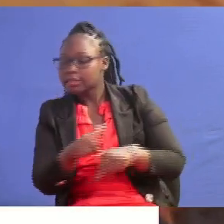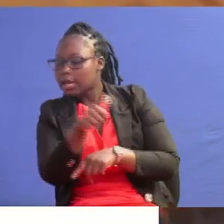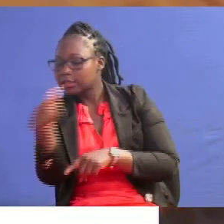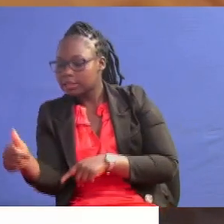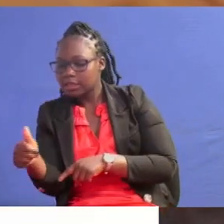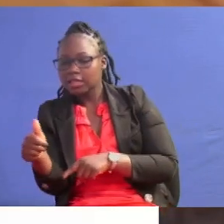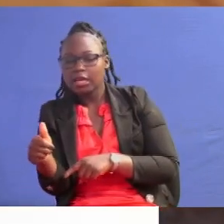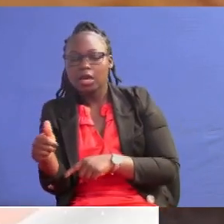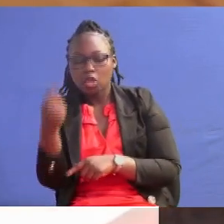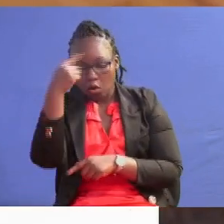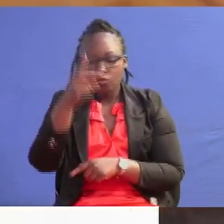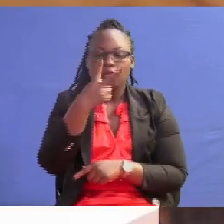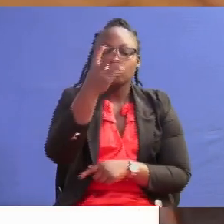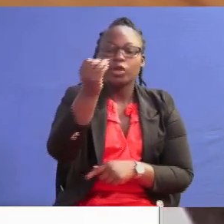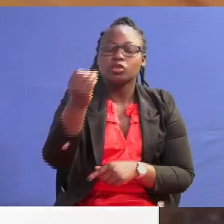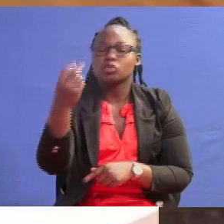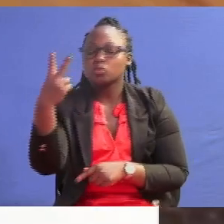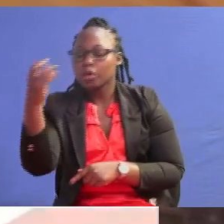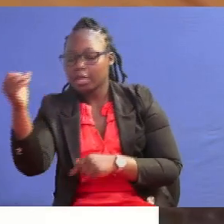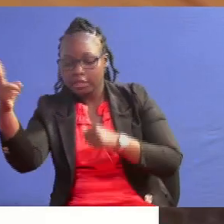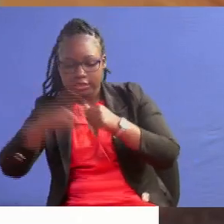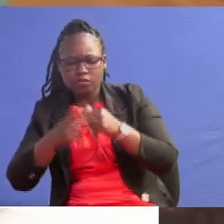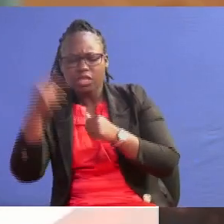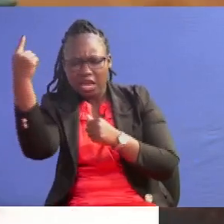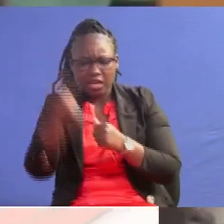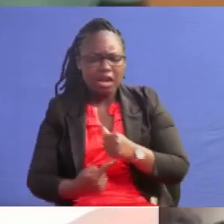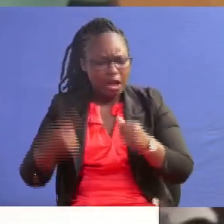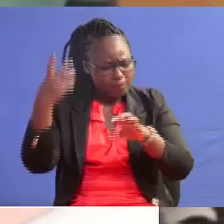Kichapo ya 2027 inakuja kali sana kutoka kwa wananchi wa Kenya.